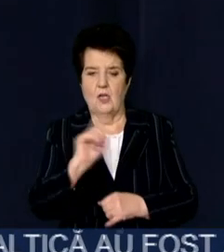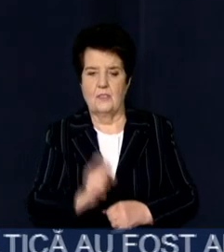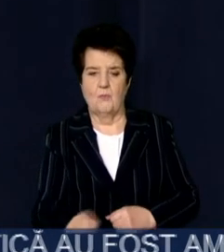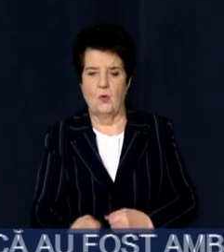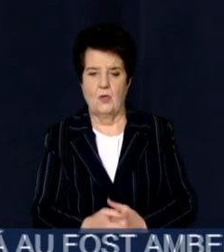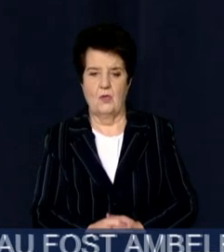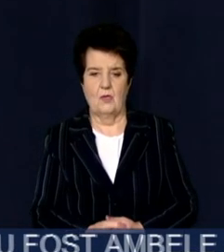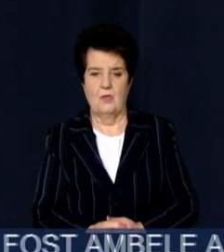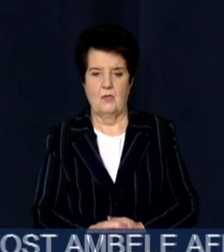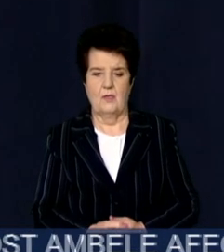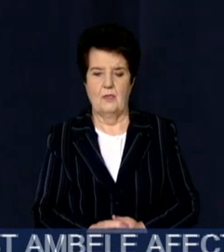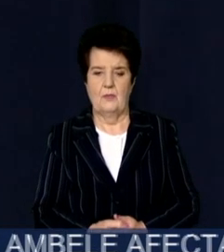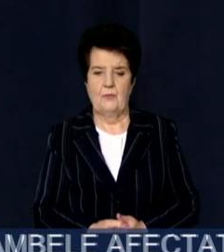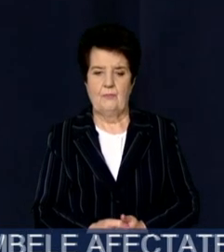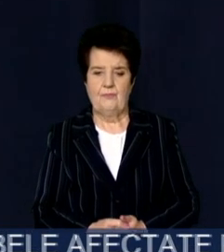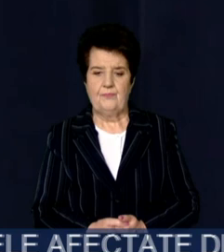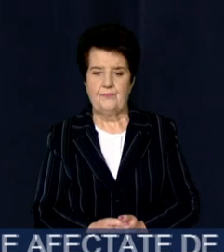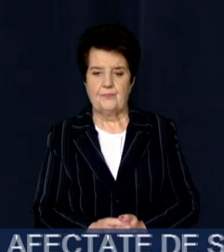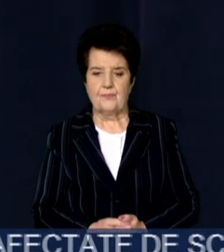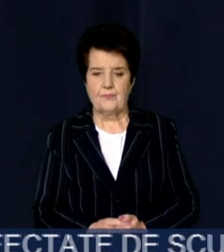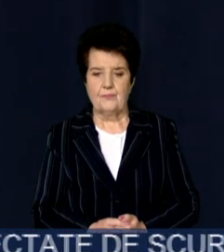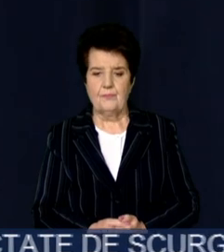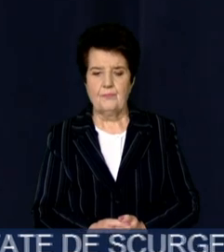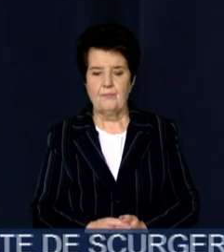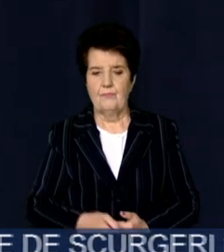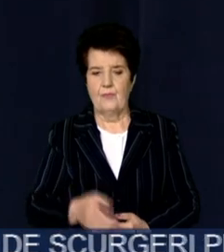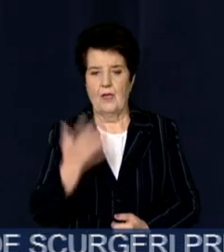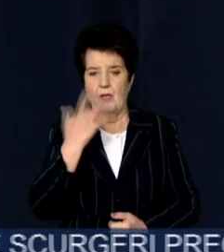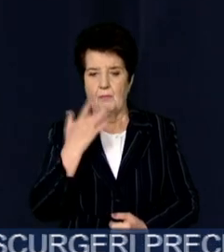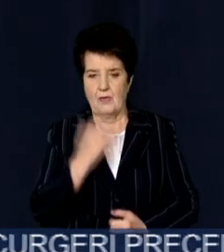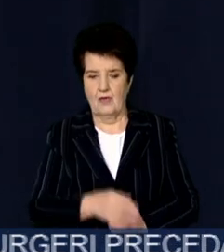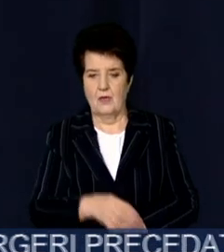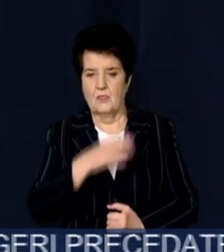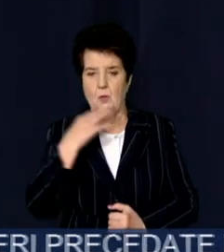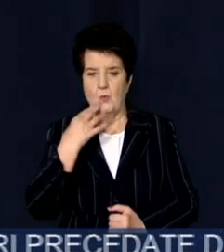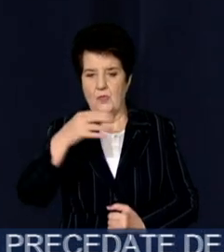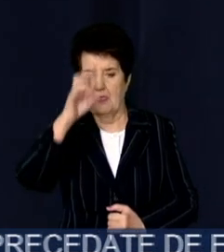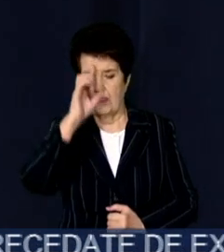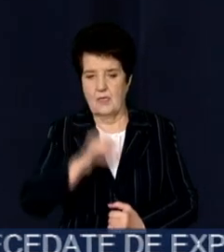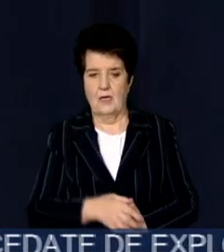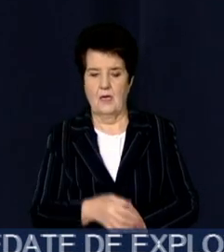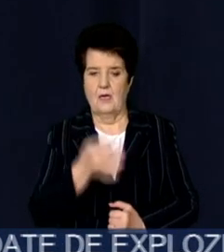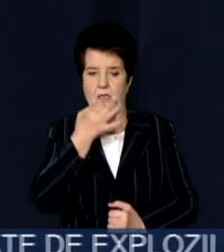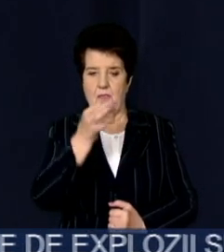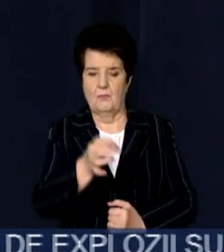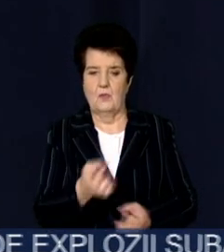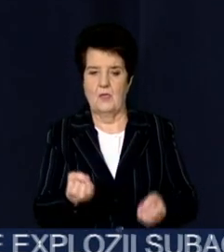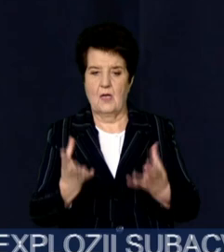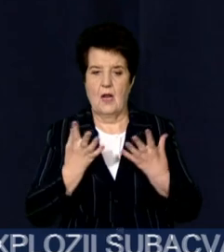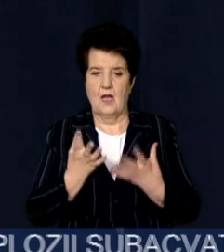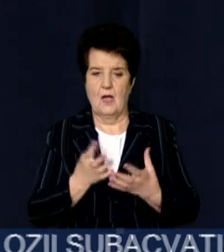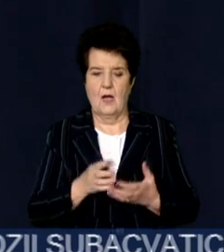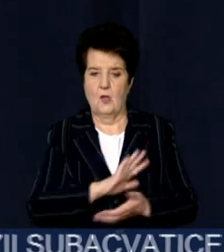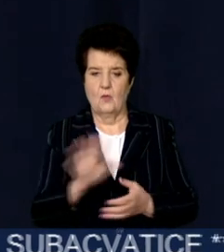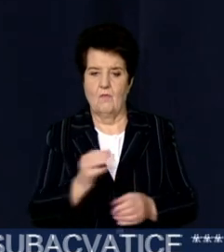we and manager country Dash Statele Unite ale Americii multe alte țări au anunțat deja foarte clară nu